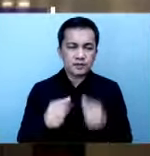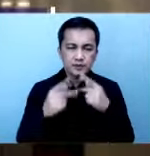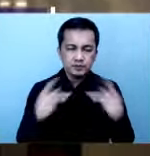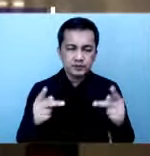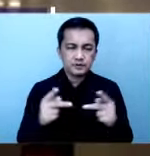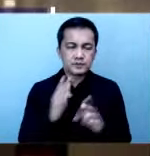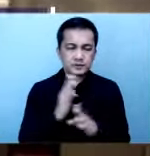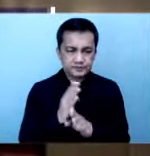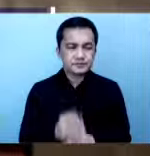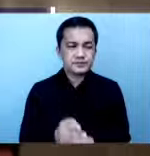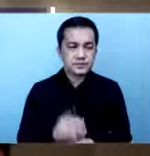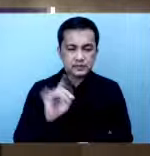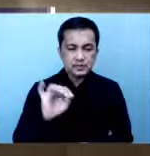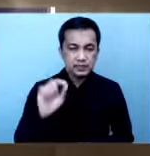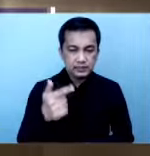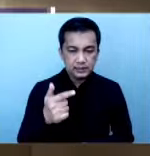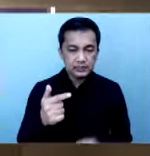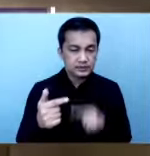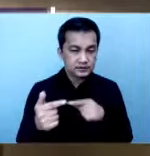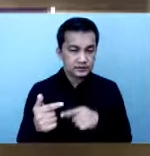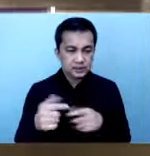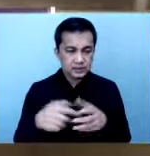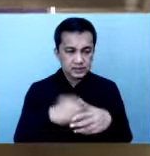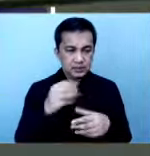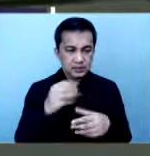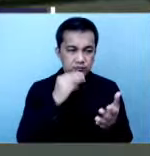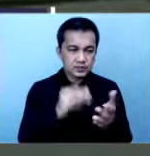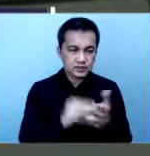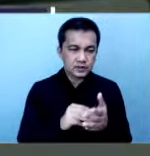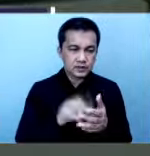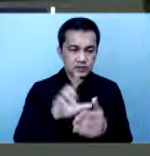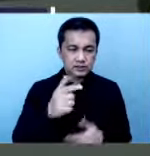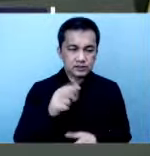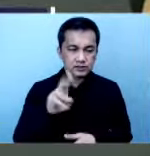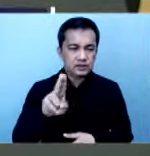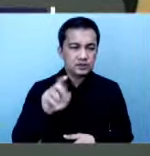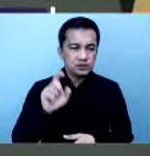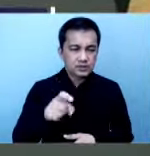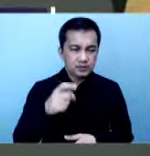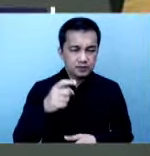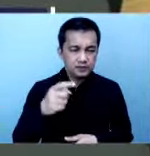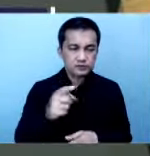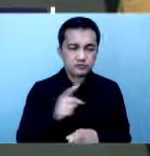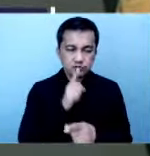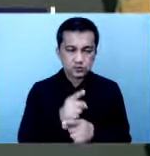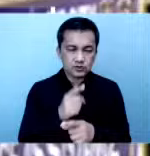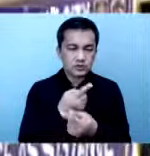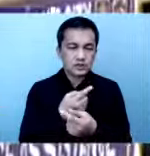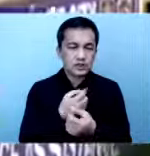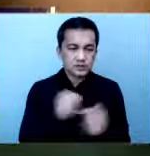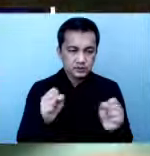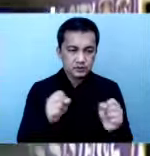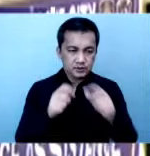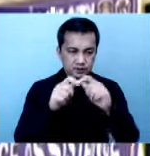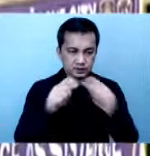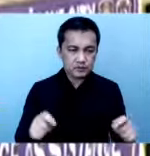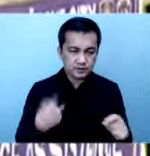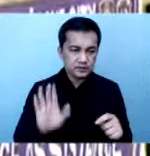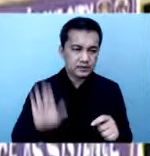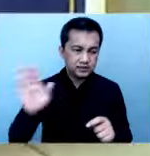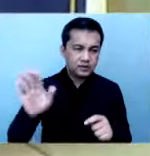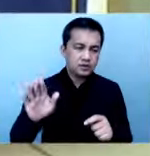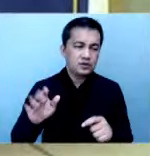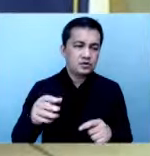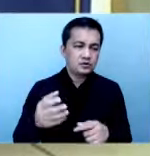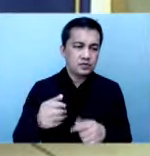Ang DILG naman, naglabas ng memo sa mga LGU na dapat tiyakin ang seguridad sa mga terminal na kanilang nasasakupan.